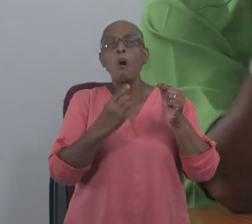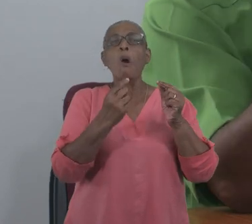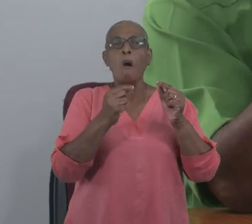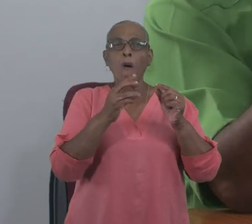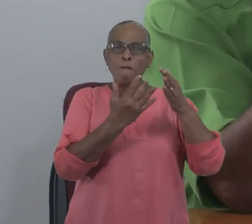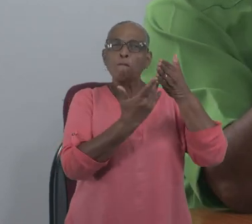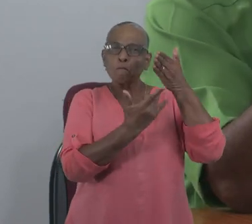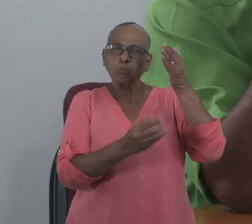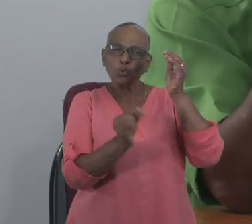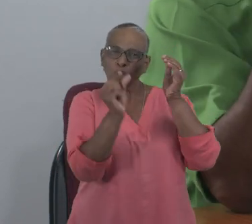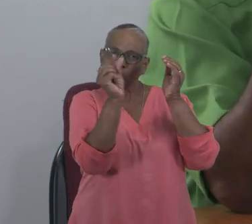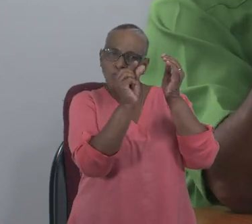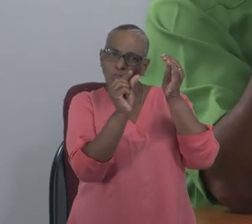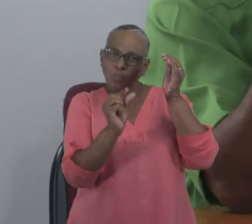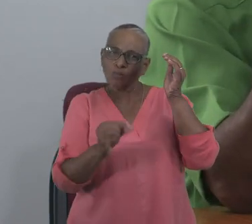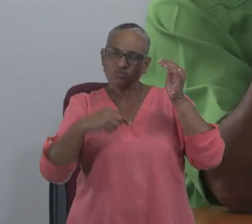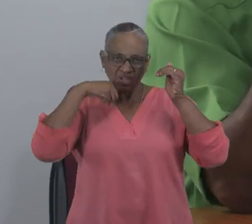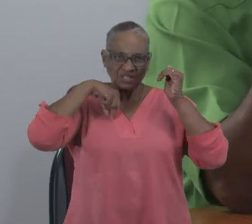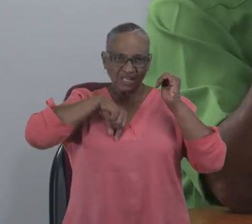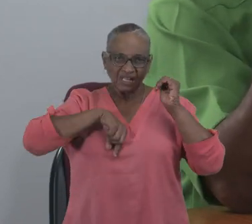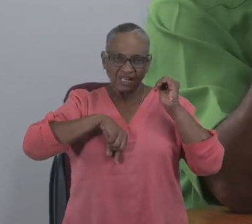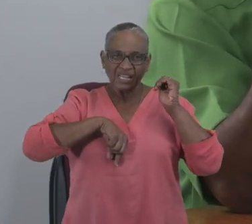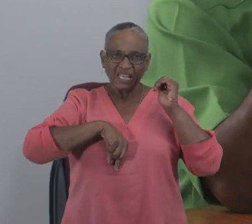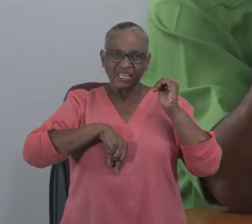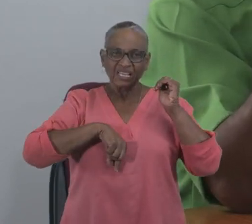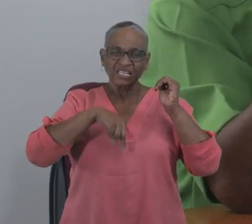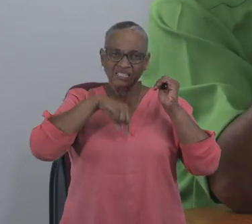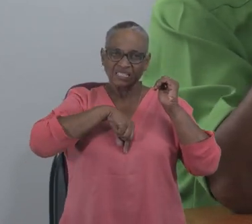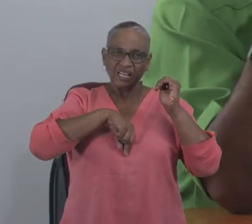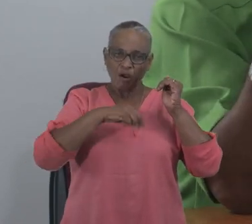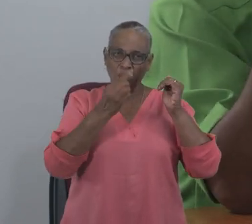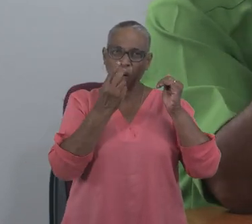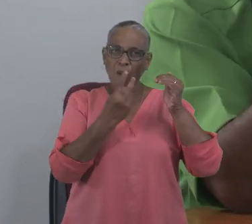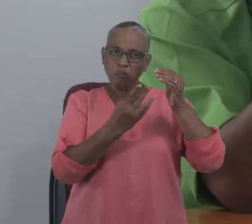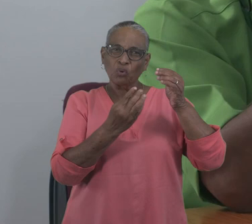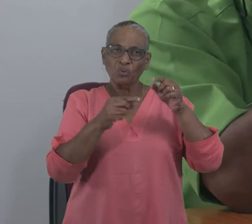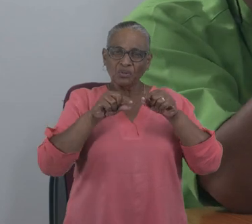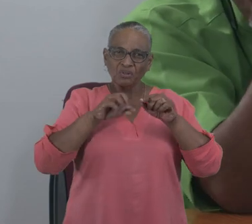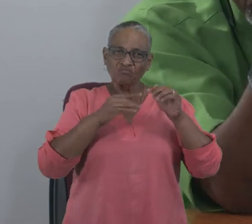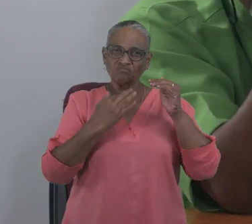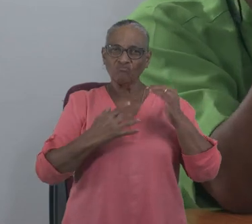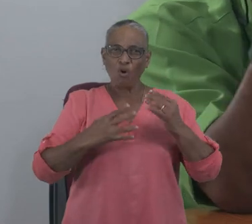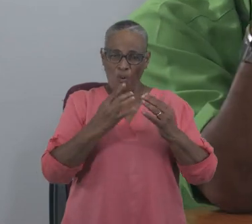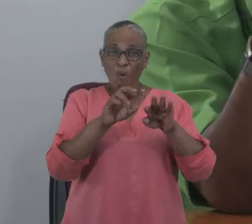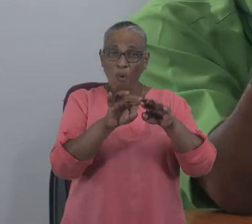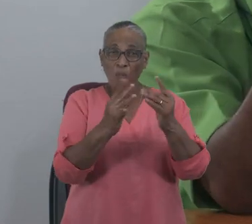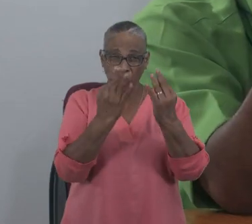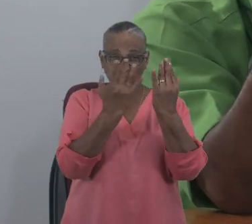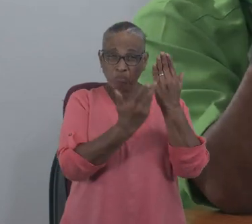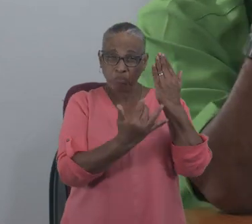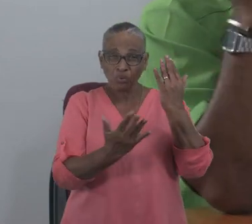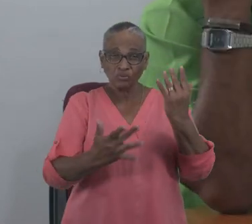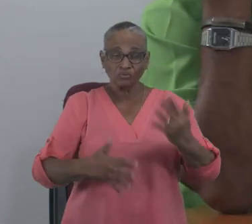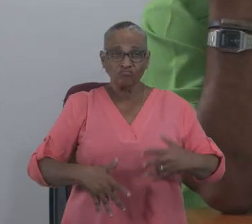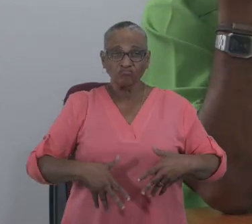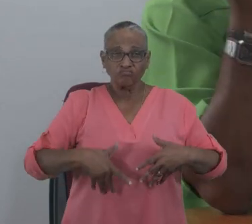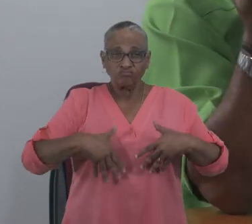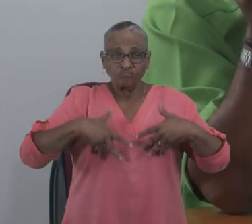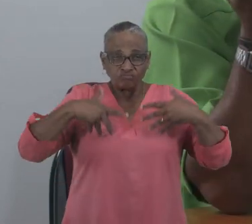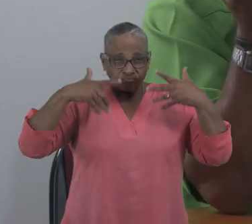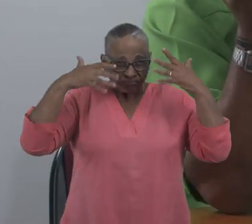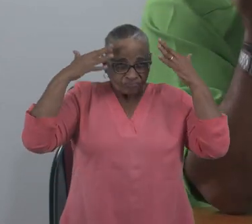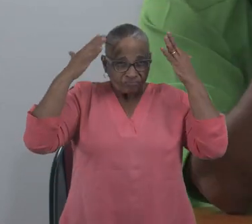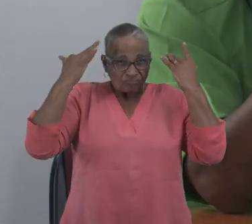een bloedvat. Ja. Daar heb je een probleem. Ja. Dong, hè? Abroedo thee. Pe abroedo e waka gomita hersen. Of aman kan